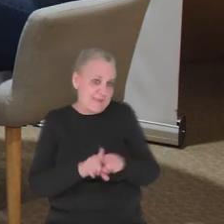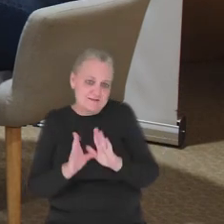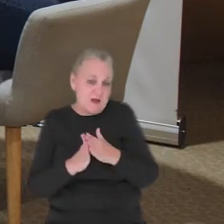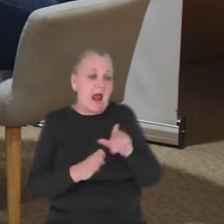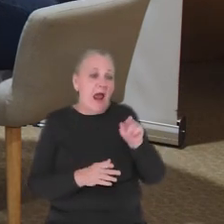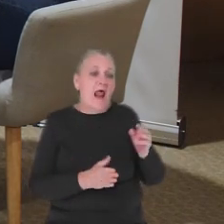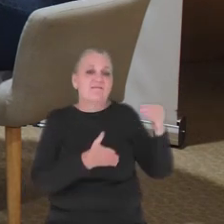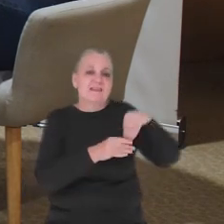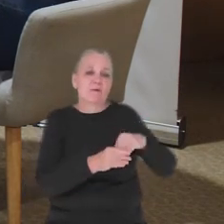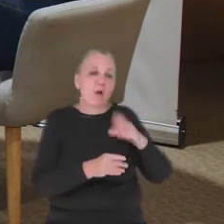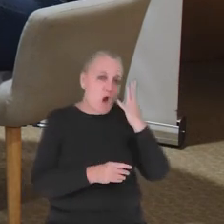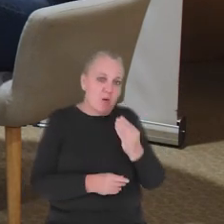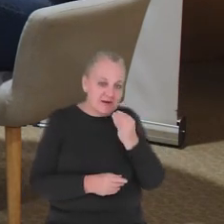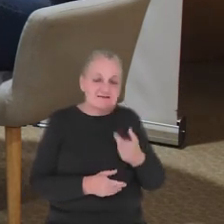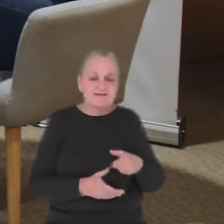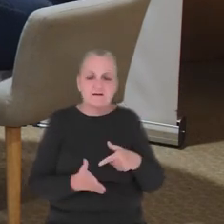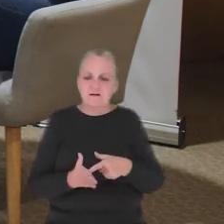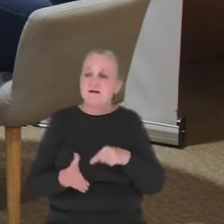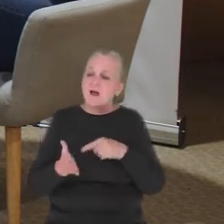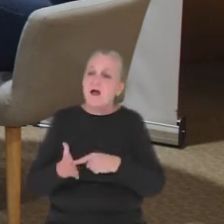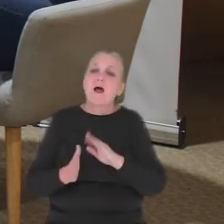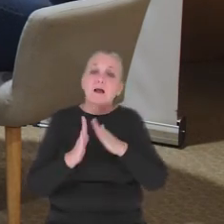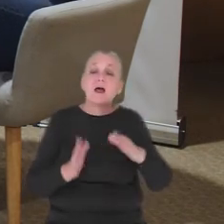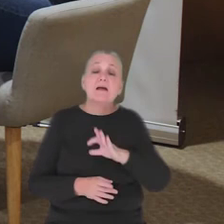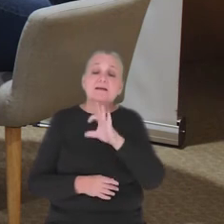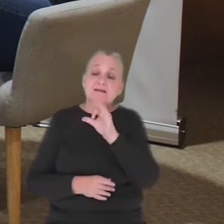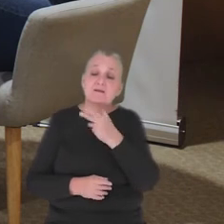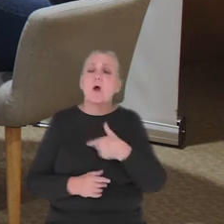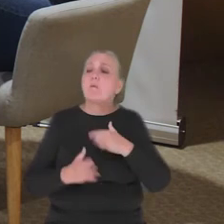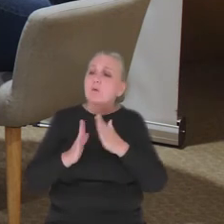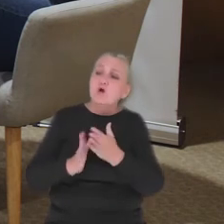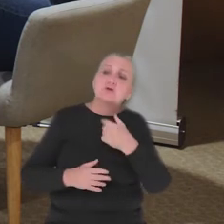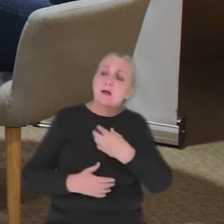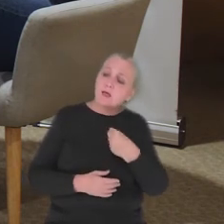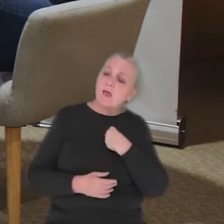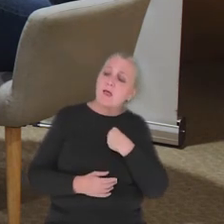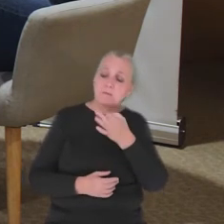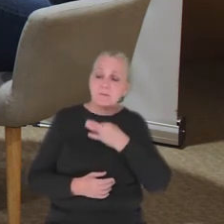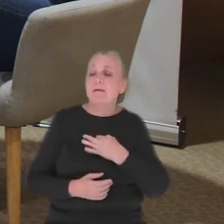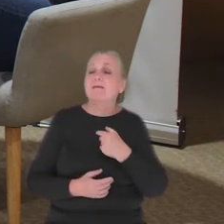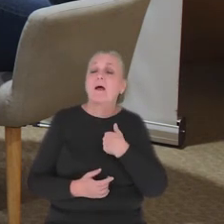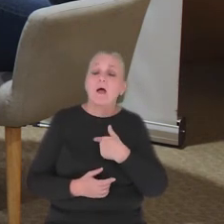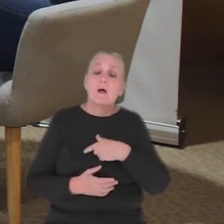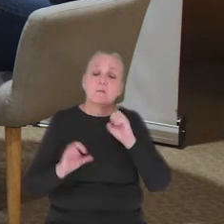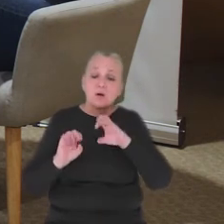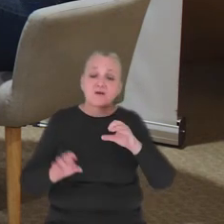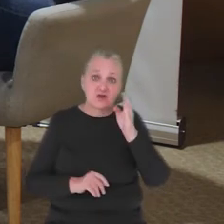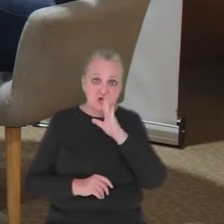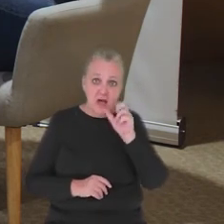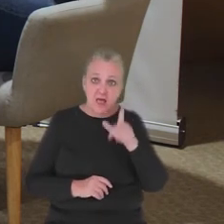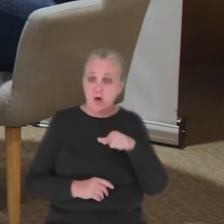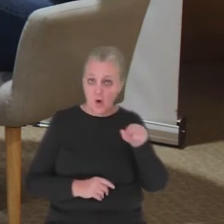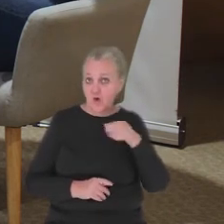Tak zwana literatura sekwencyjna i proszę mnie tu nie wyciągać na rozmawianie o profesorze Szyłaku, ponieważ on sam opowiada o tym dużo lepiej i może bardzo długo,